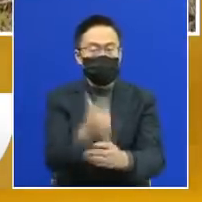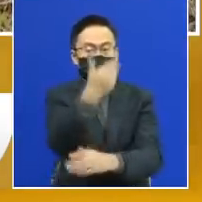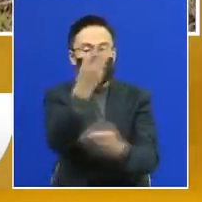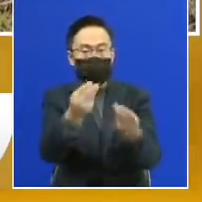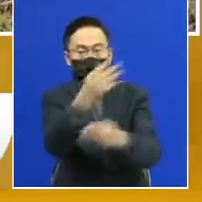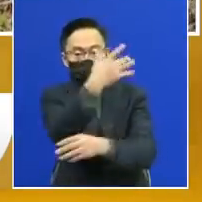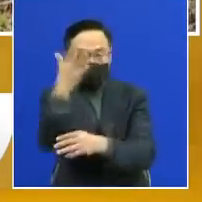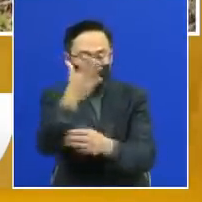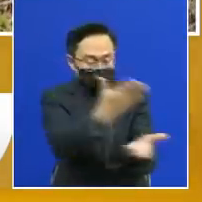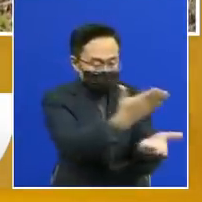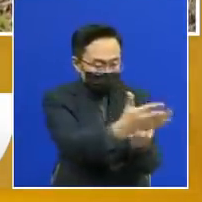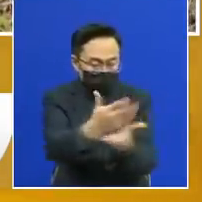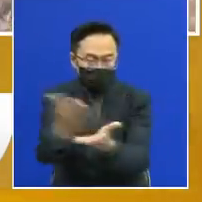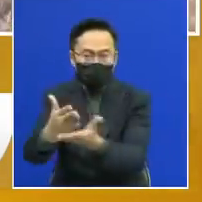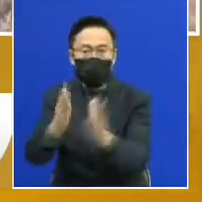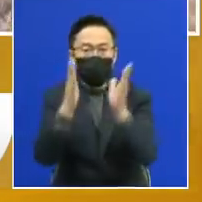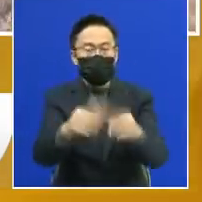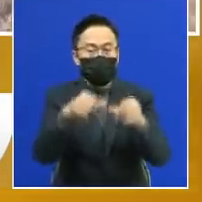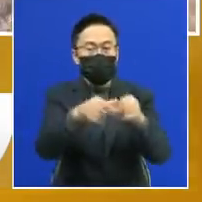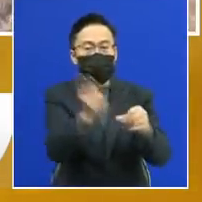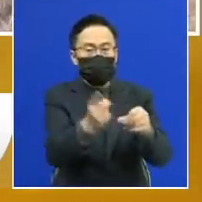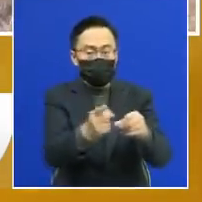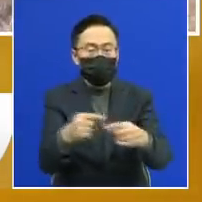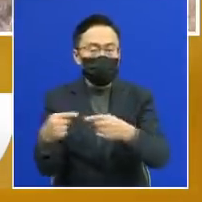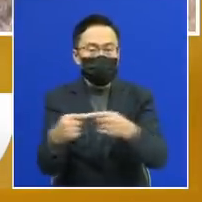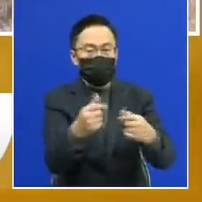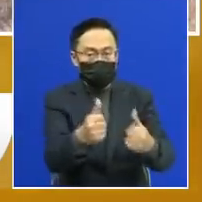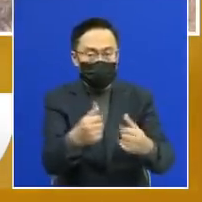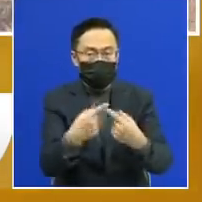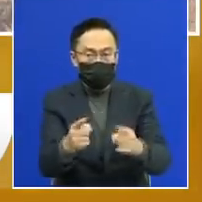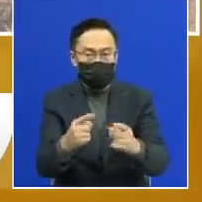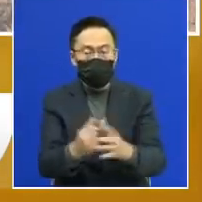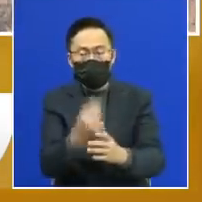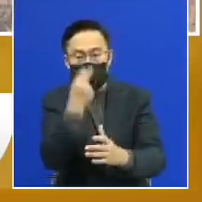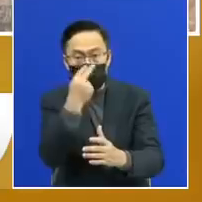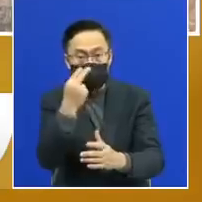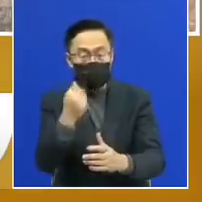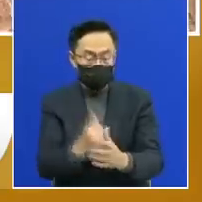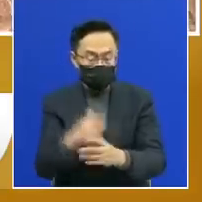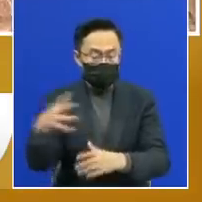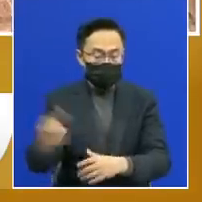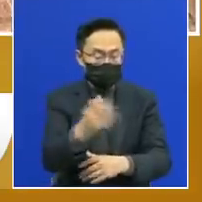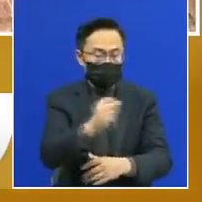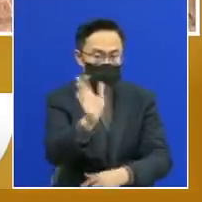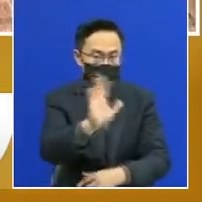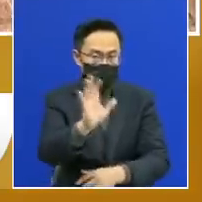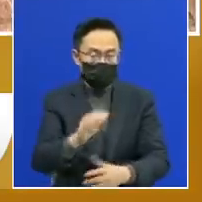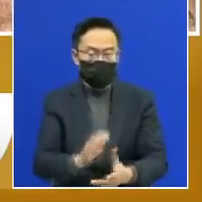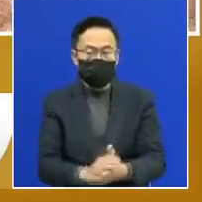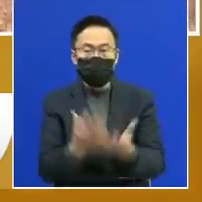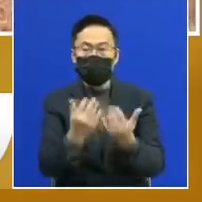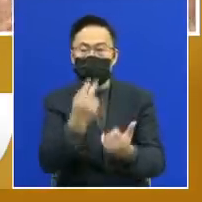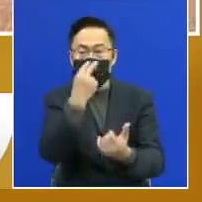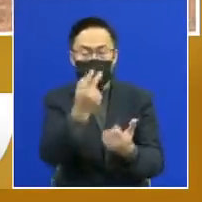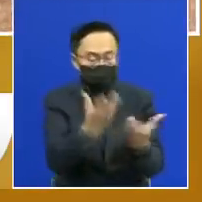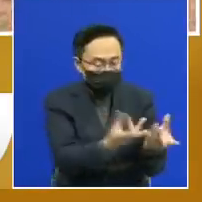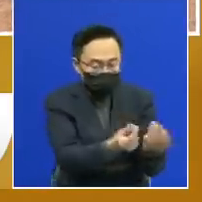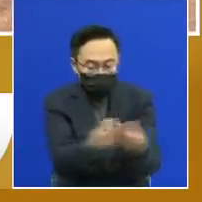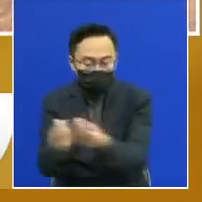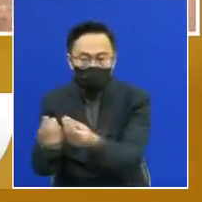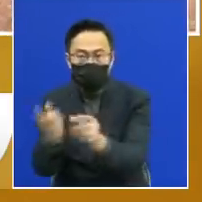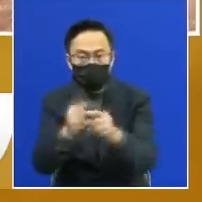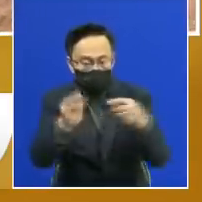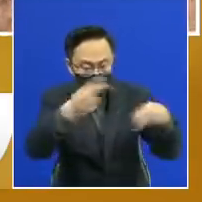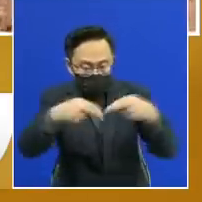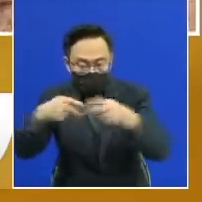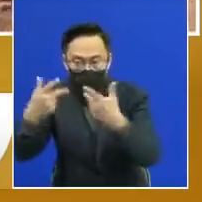มาให้ท่านทิพดีได้พิจารณาเพิ่มเติมนะครับอาจจะเป็นจุดที่ซ้ำกันกับท่านทิพดีแถลงว่า อยู่ใน11จุดหรือไม่แต่ประเ